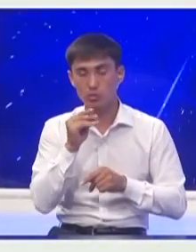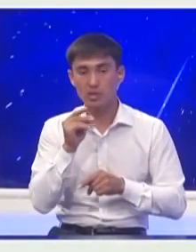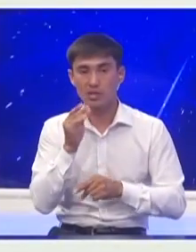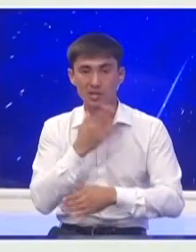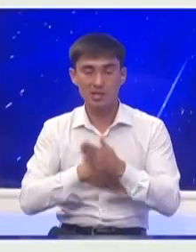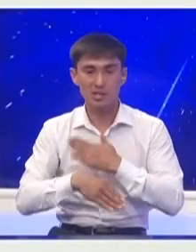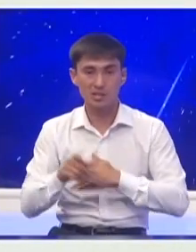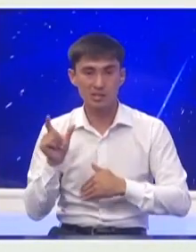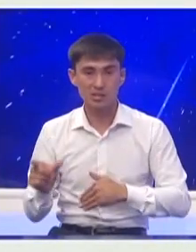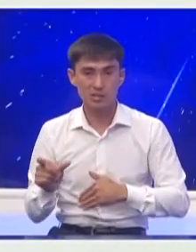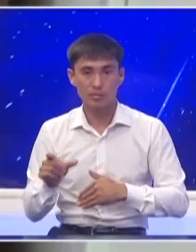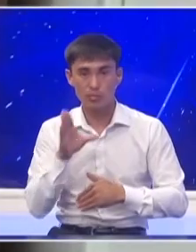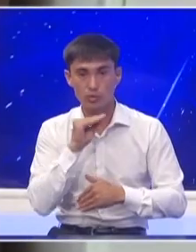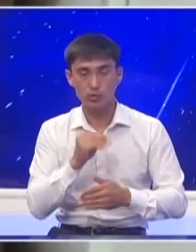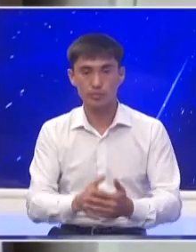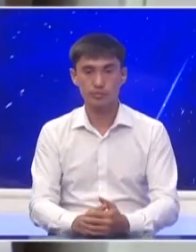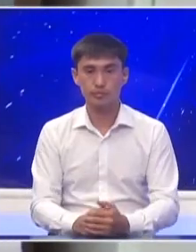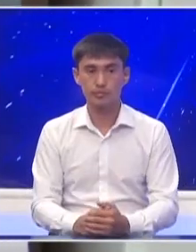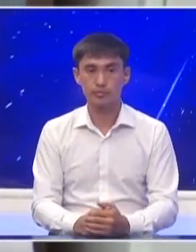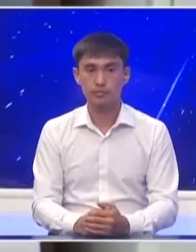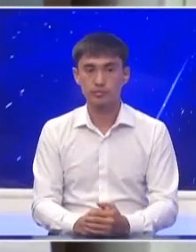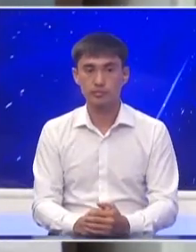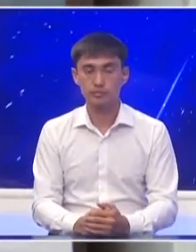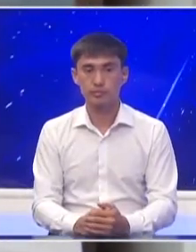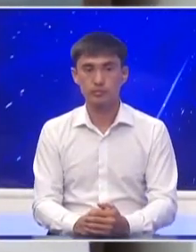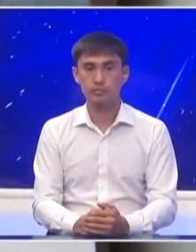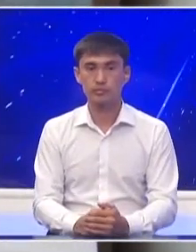с ограниченными возможностями.